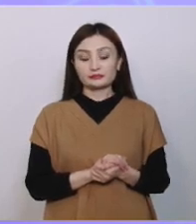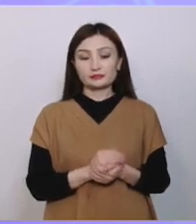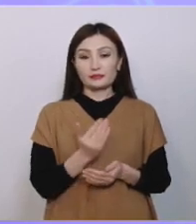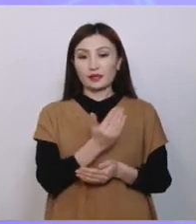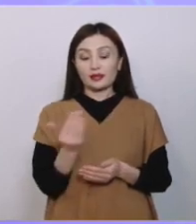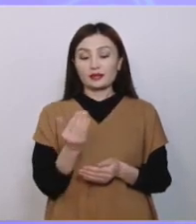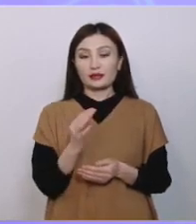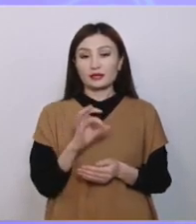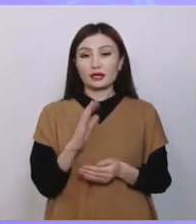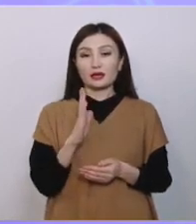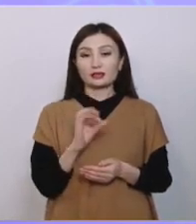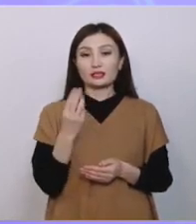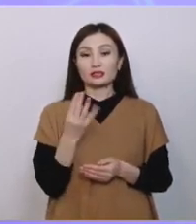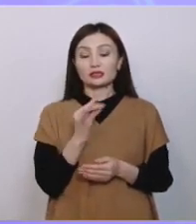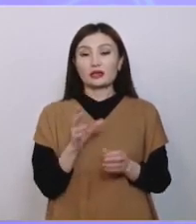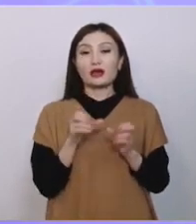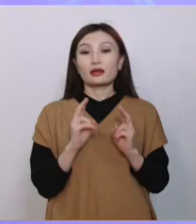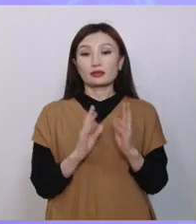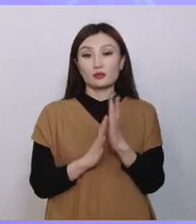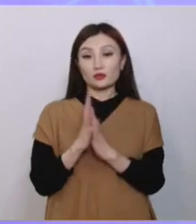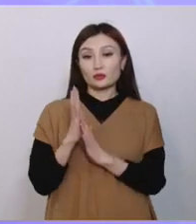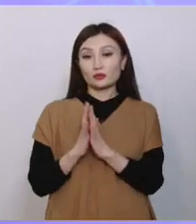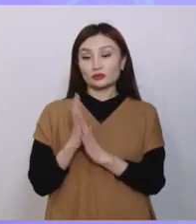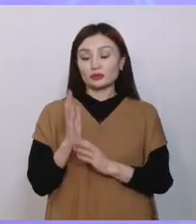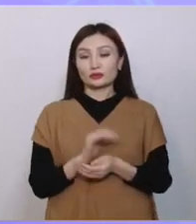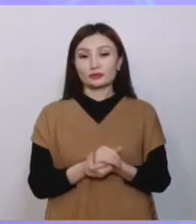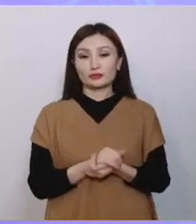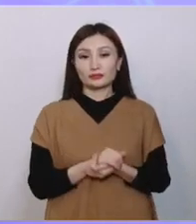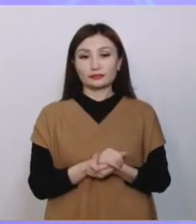Алар жашылчаларды қантип өстірішет.